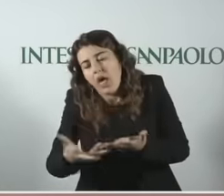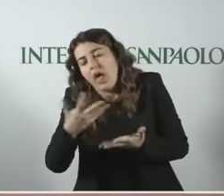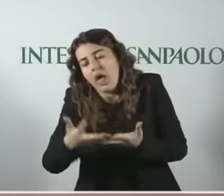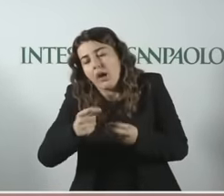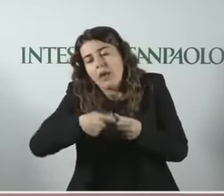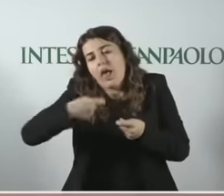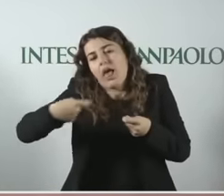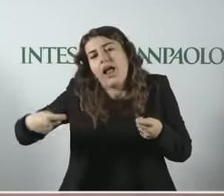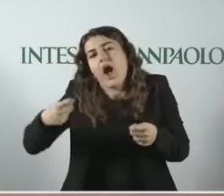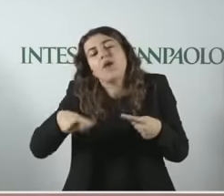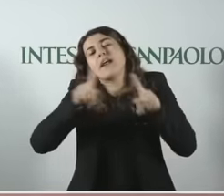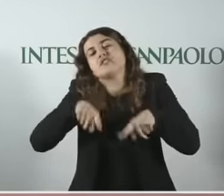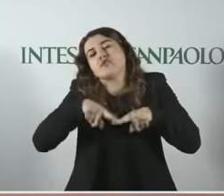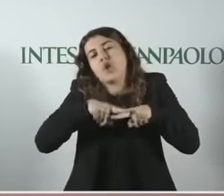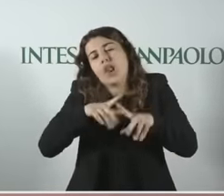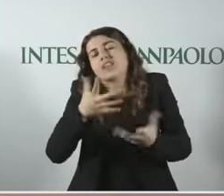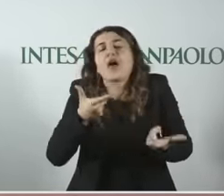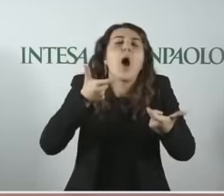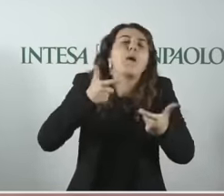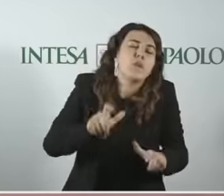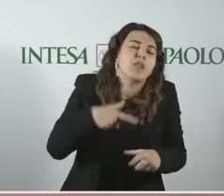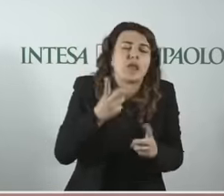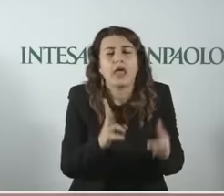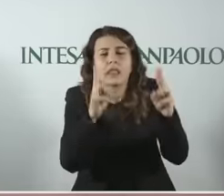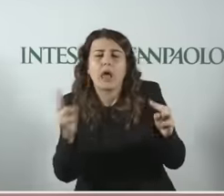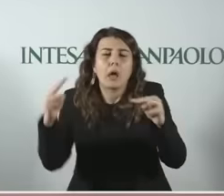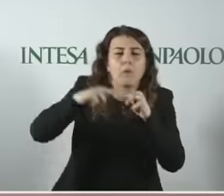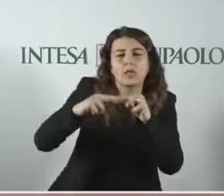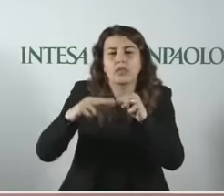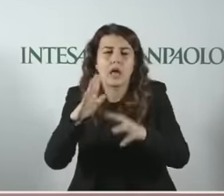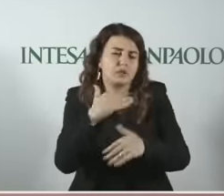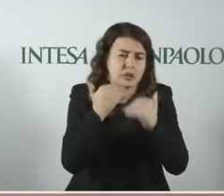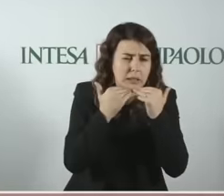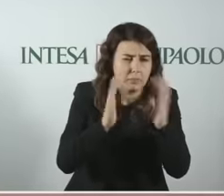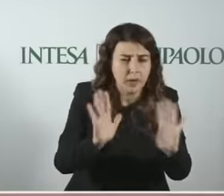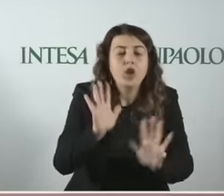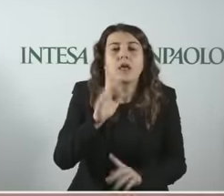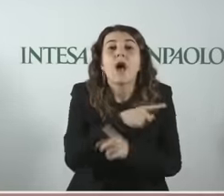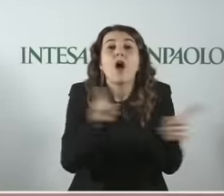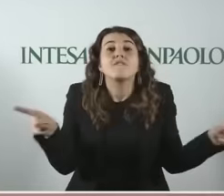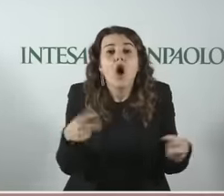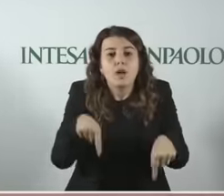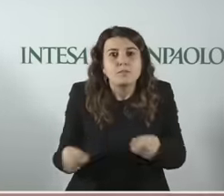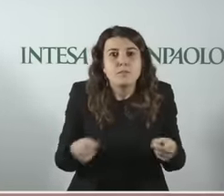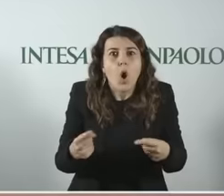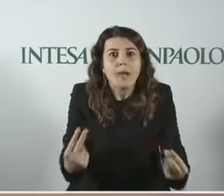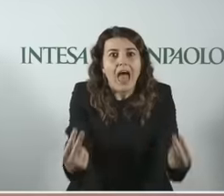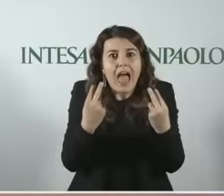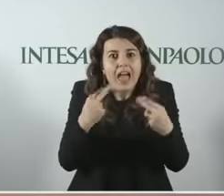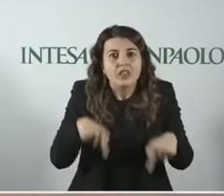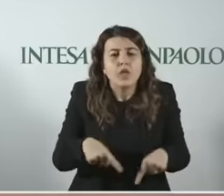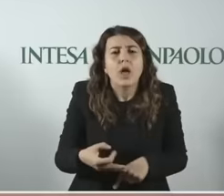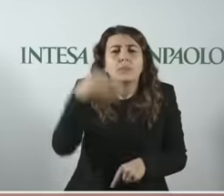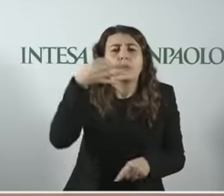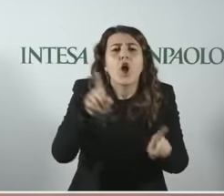quello che facciamo di solito tanto poi si taglia e si monta Però in realtà Appunto quello che voi vedrete Ecco È come se voi